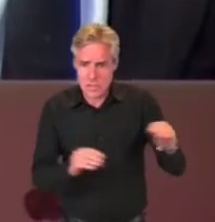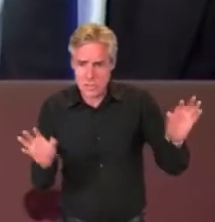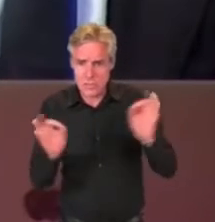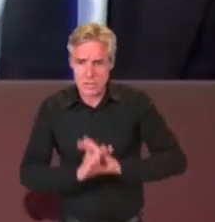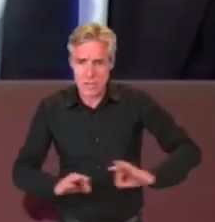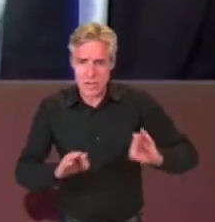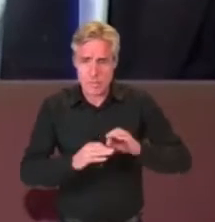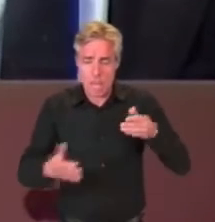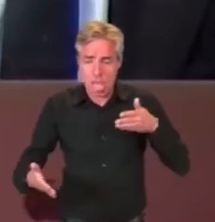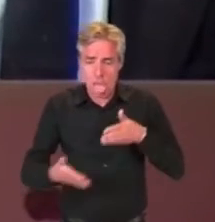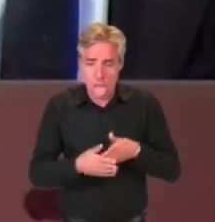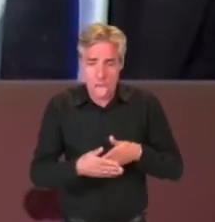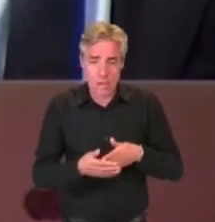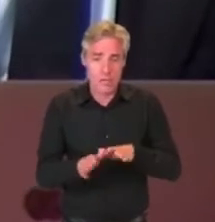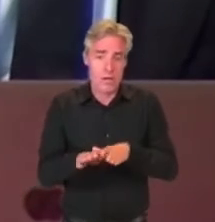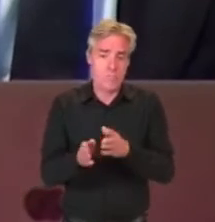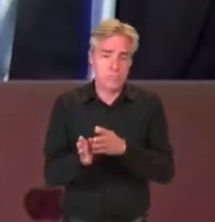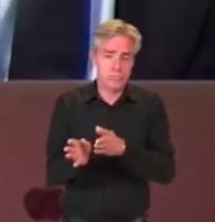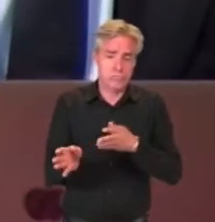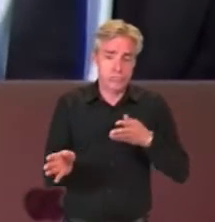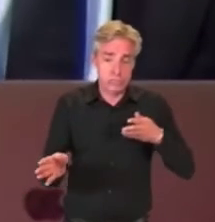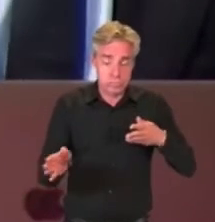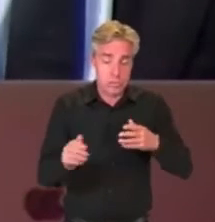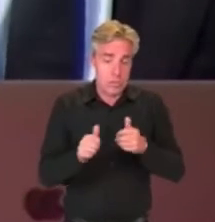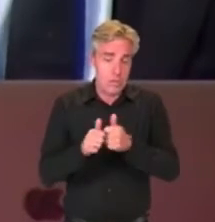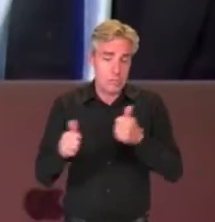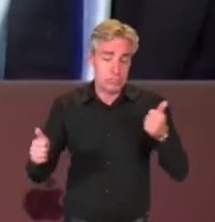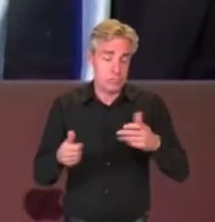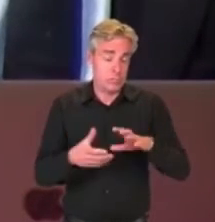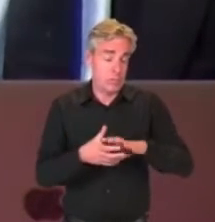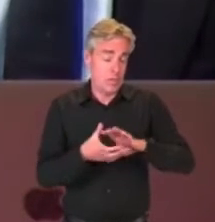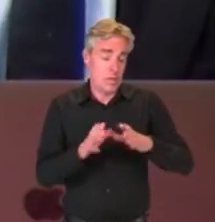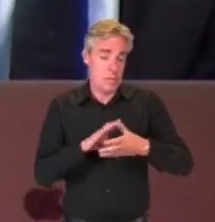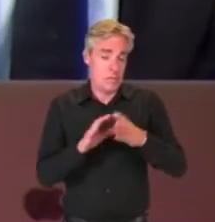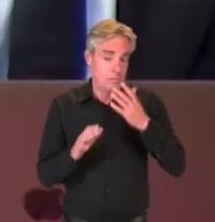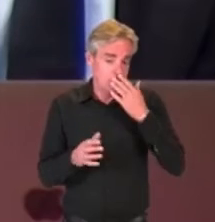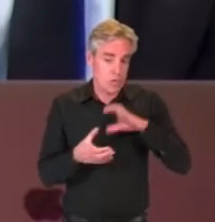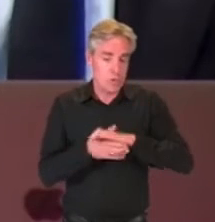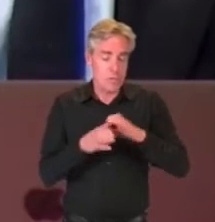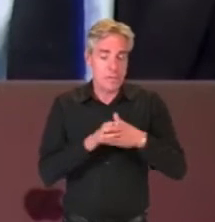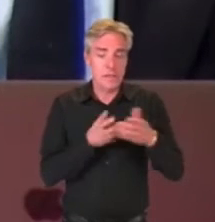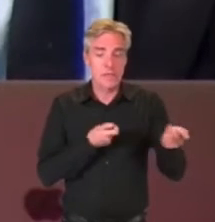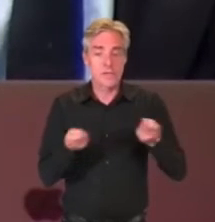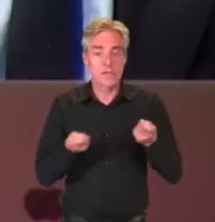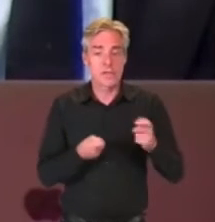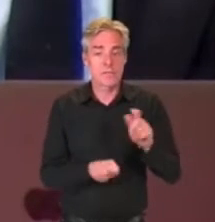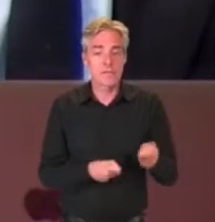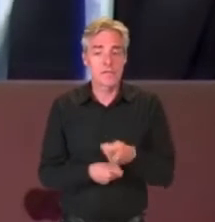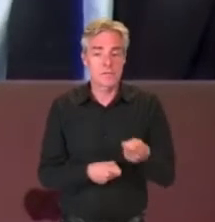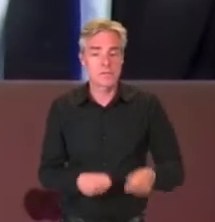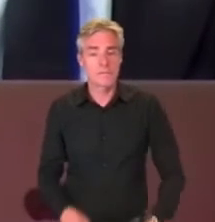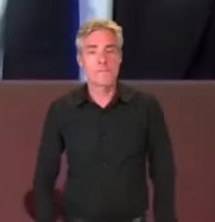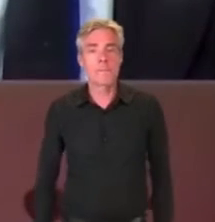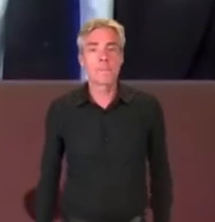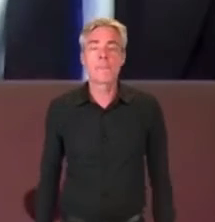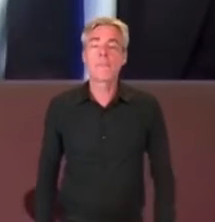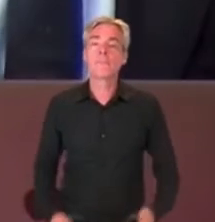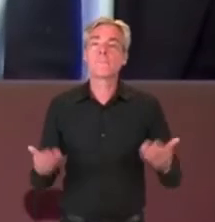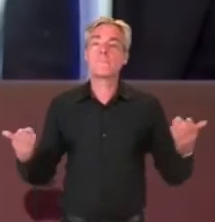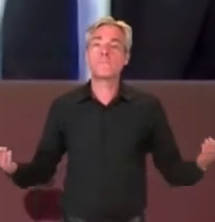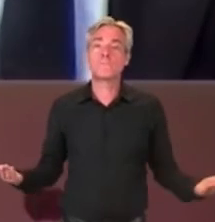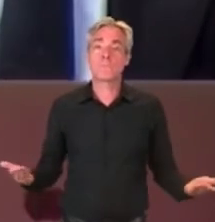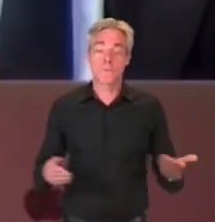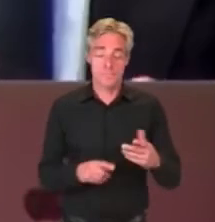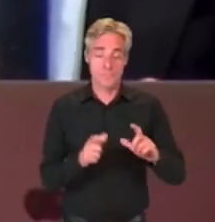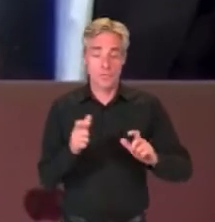engorgées du fait du succès de ce mode de déplacement qui effectivement doit recueillir toute notre attention. J'en viens